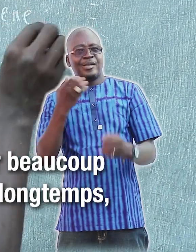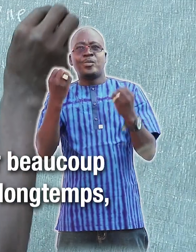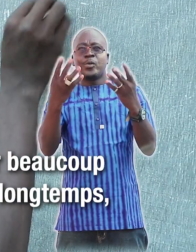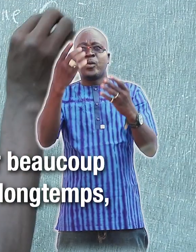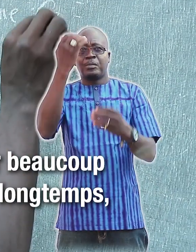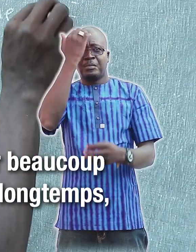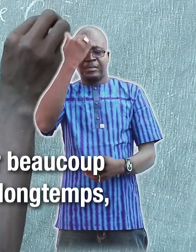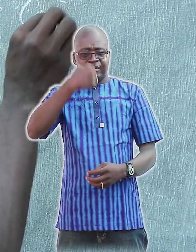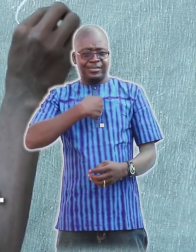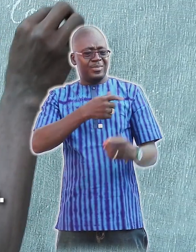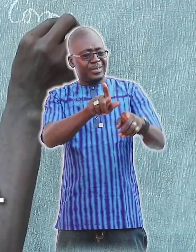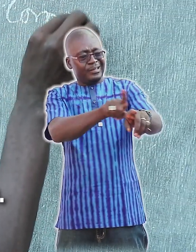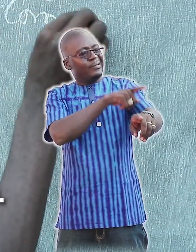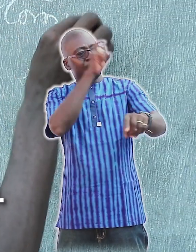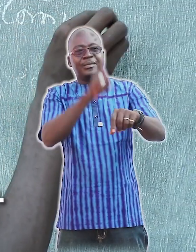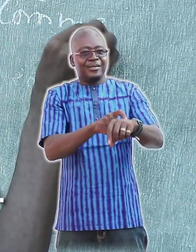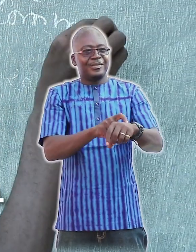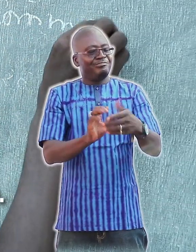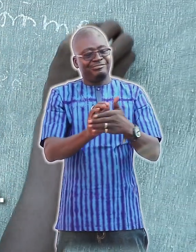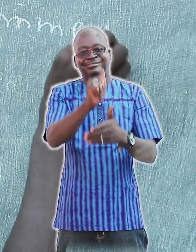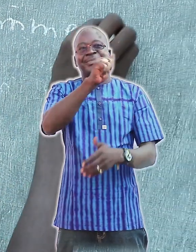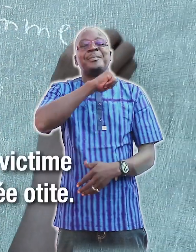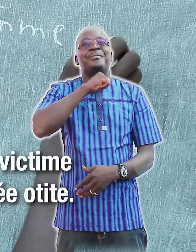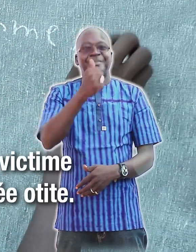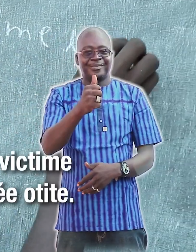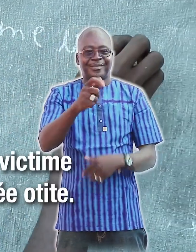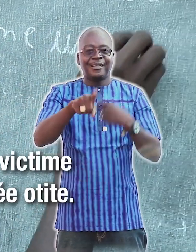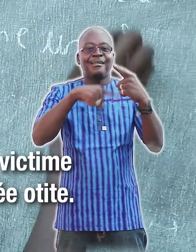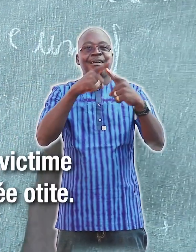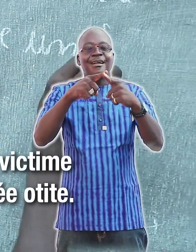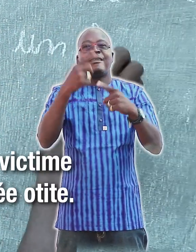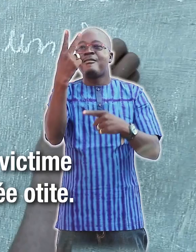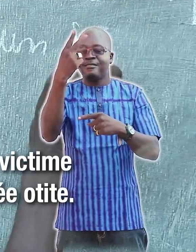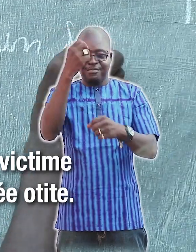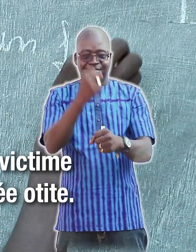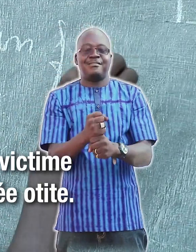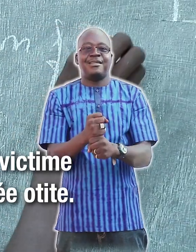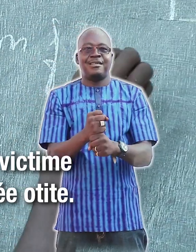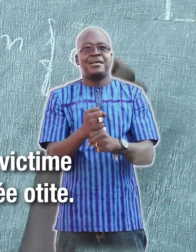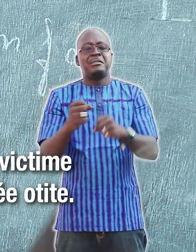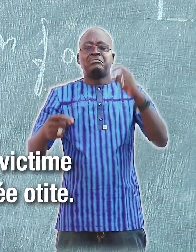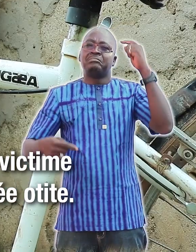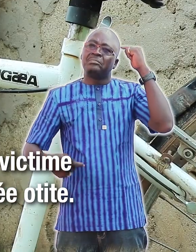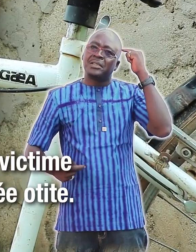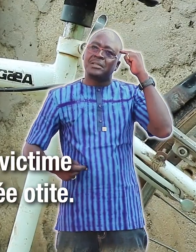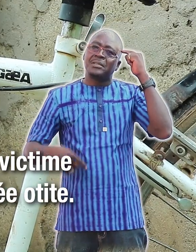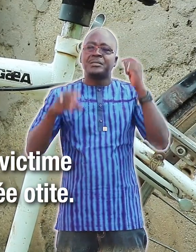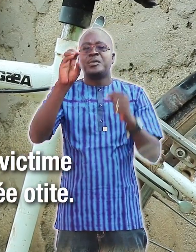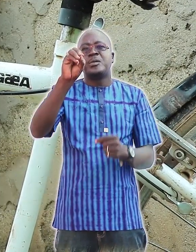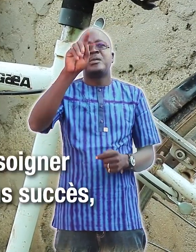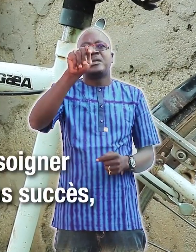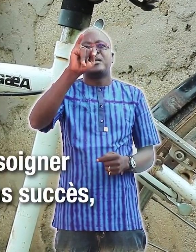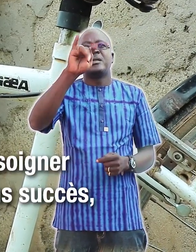qui me connaissent depuis longtemps, cela est à peine croyable. Quand j'avais 2 ans, j'ai été victime d'une maladie de l'oreille appelée